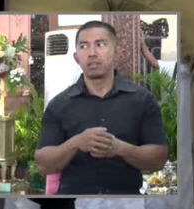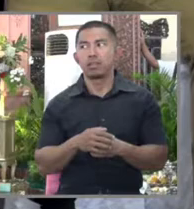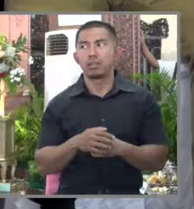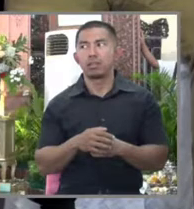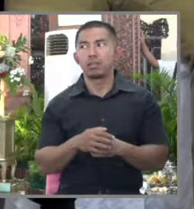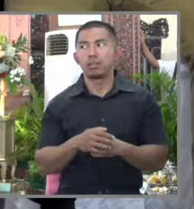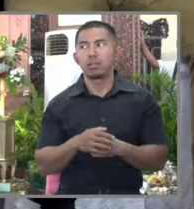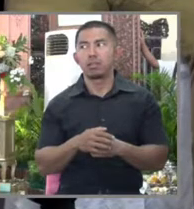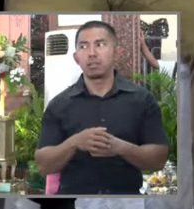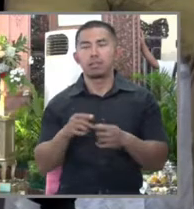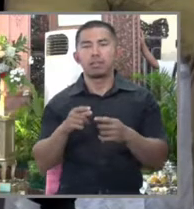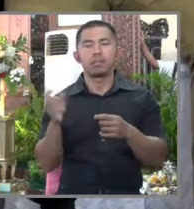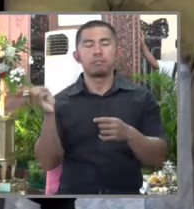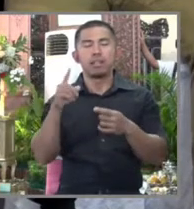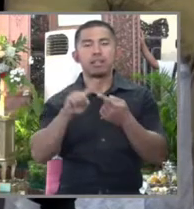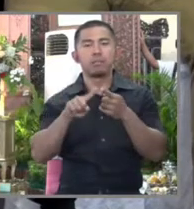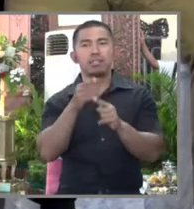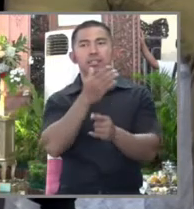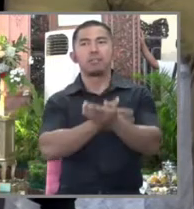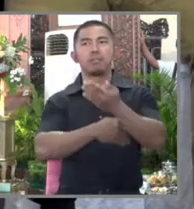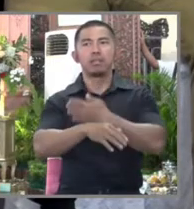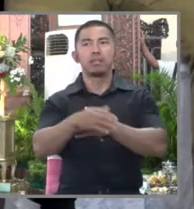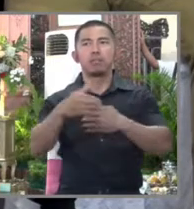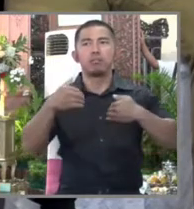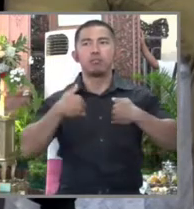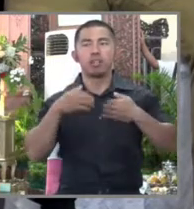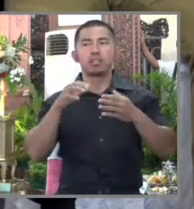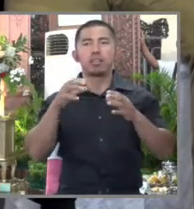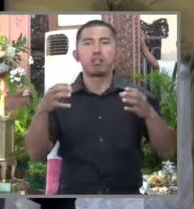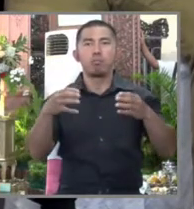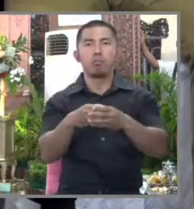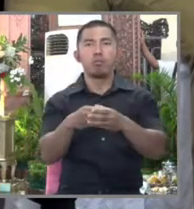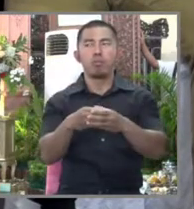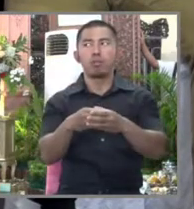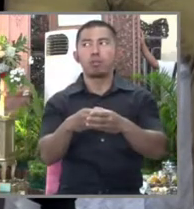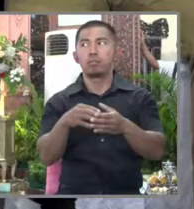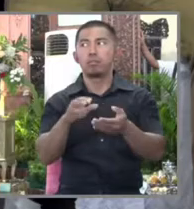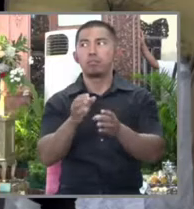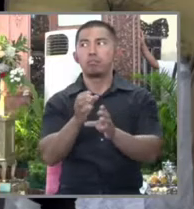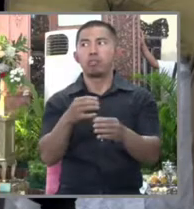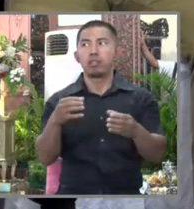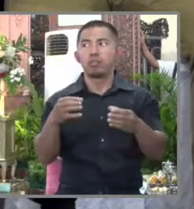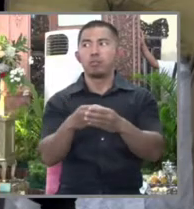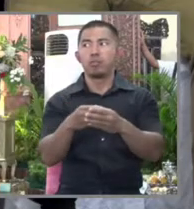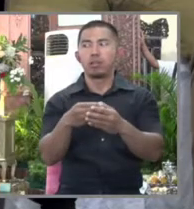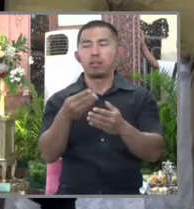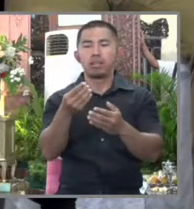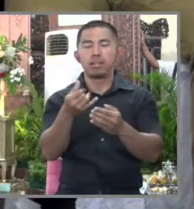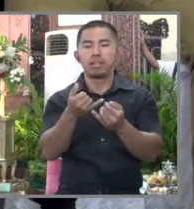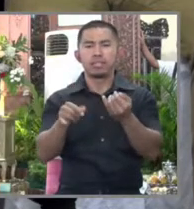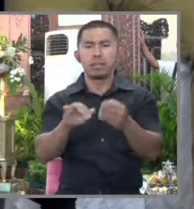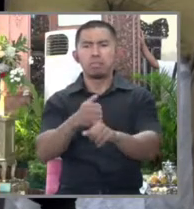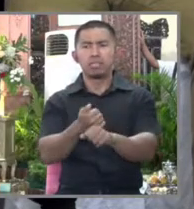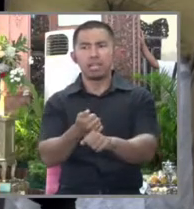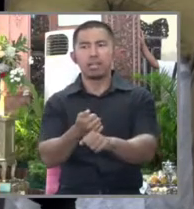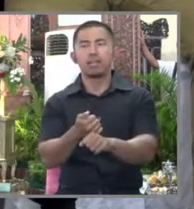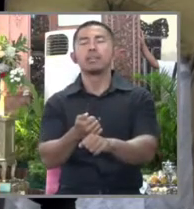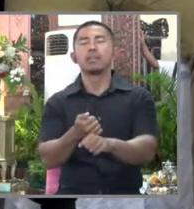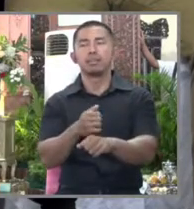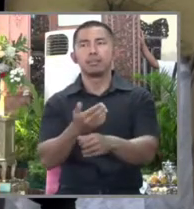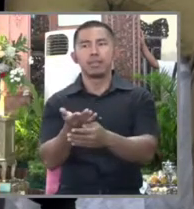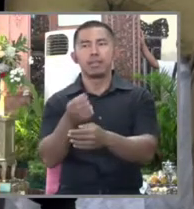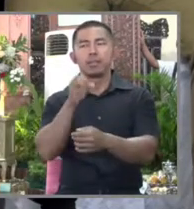Penyandang teman-teman disabilitas membuat kelompok ya. Dana desa bisa enggak Pak Ganjar sampaikan?